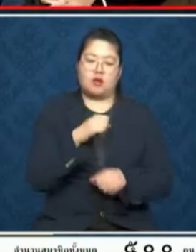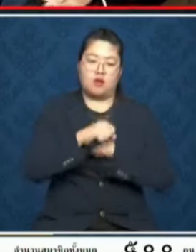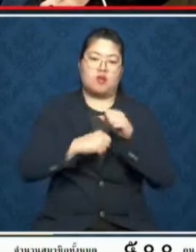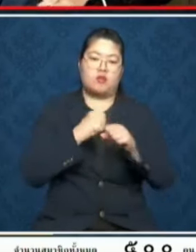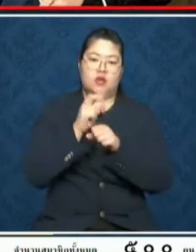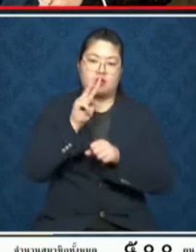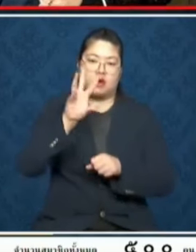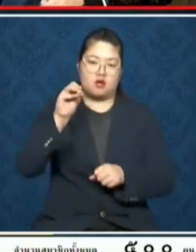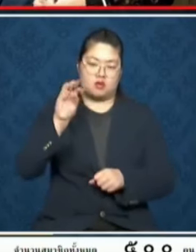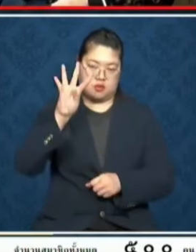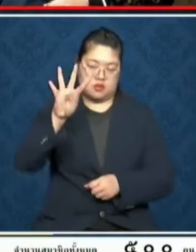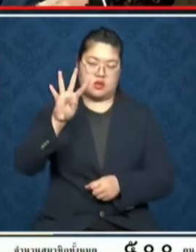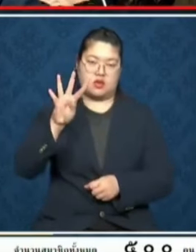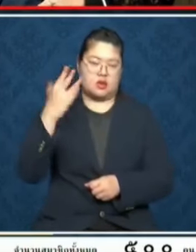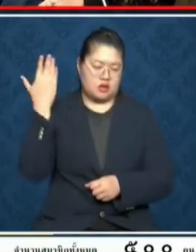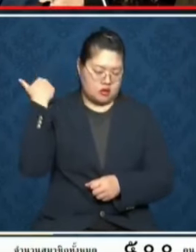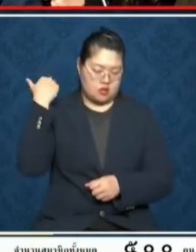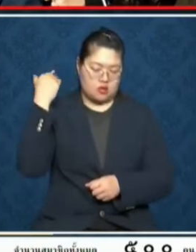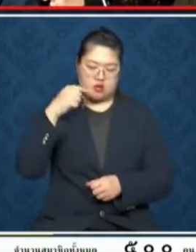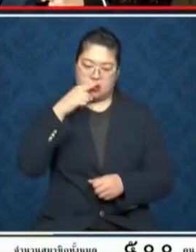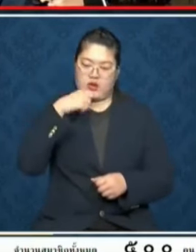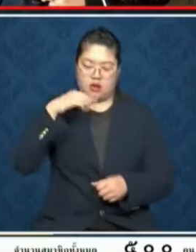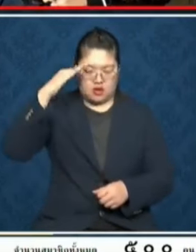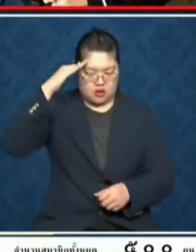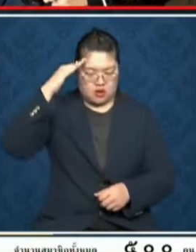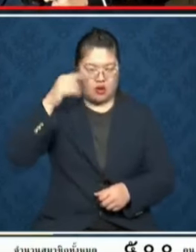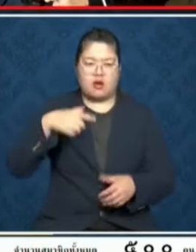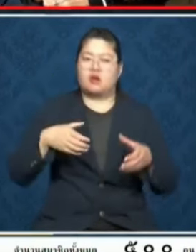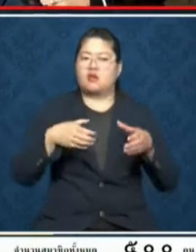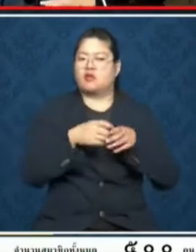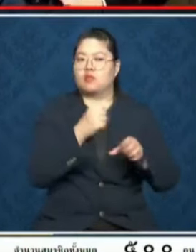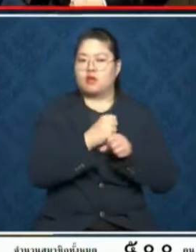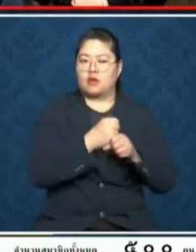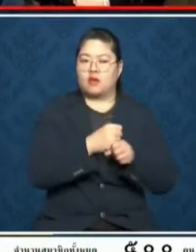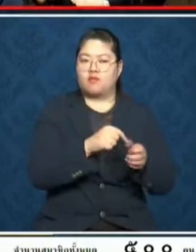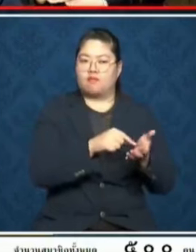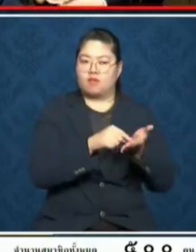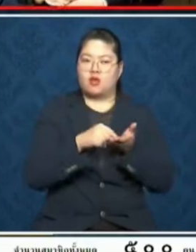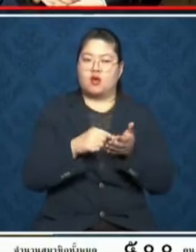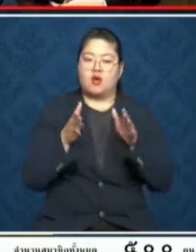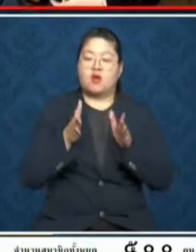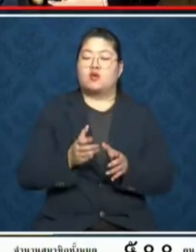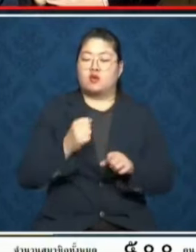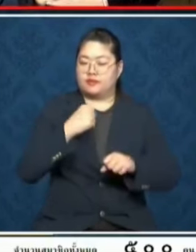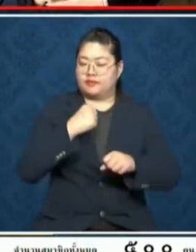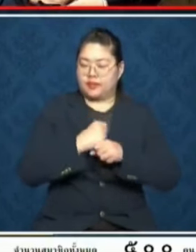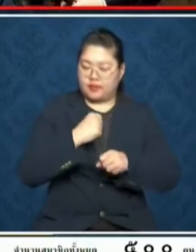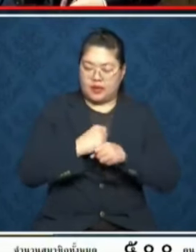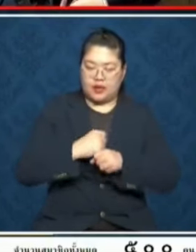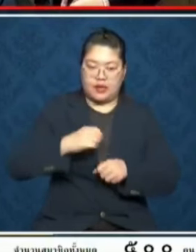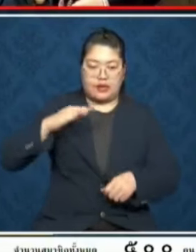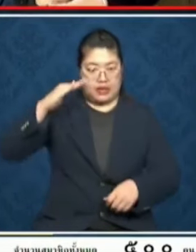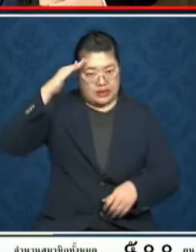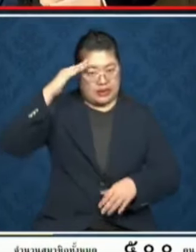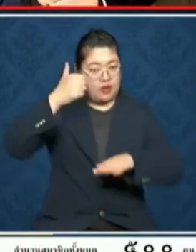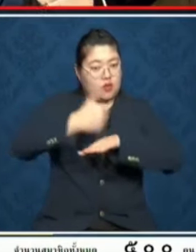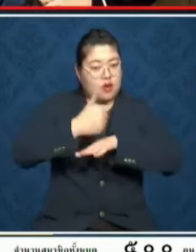ที่ผ่านมากองทัพไทยเองเปิดเผยตัวเลขอย่างเป็นทางการว่ามีนายทหารนะคะชั้นนายพลจำนว